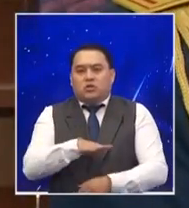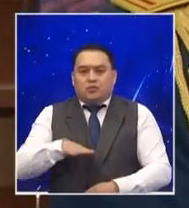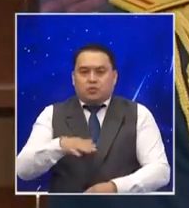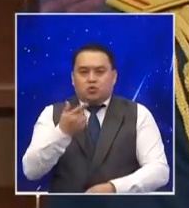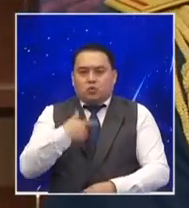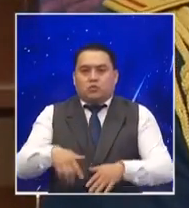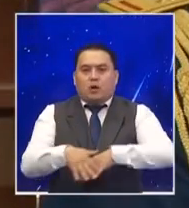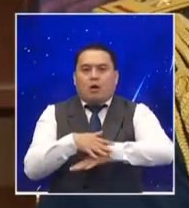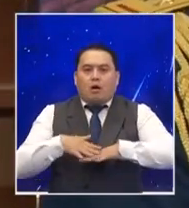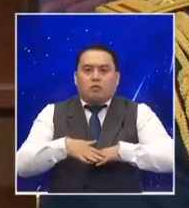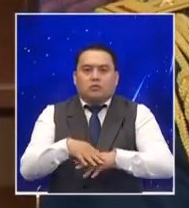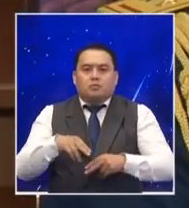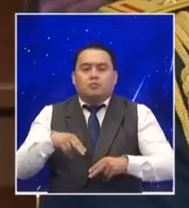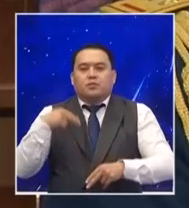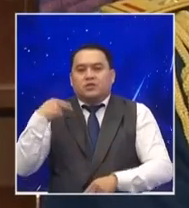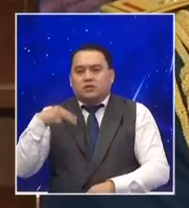өз халқымыздың президенті